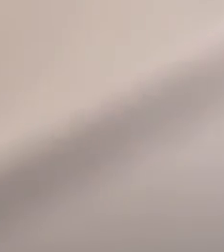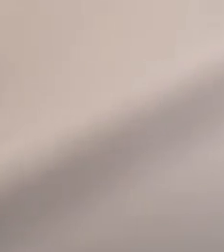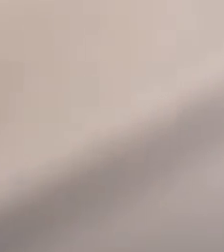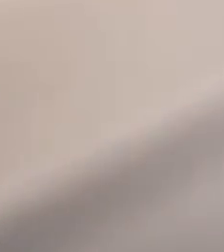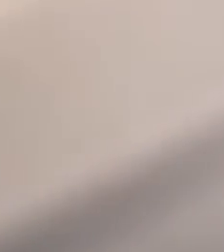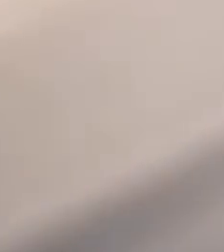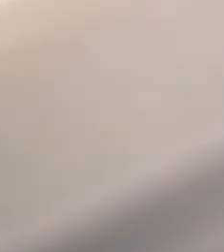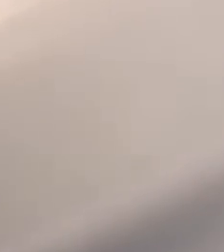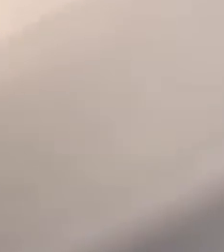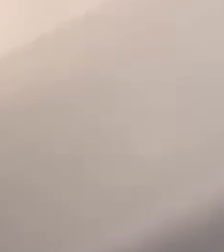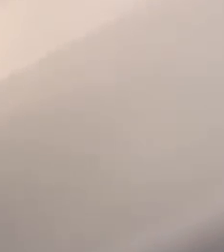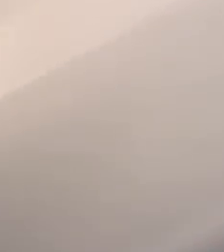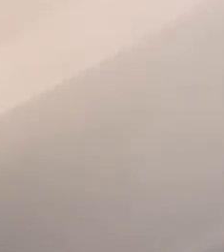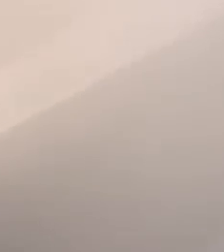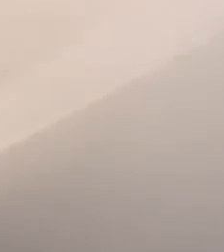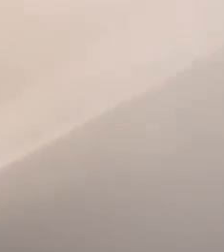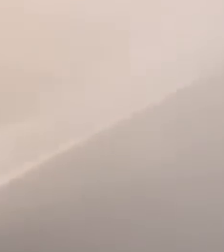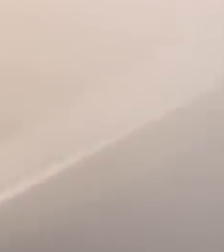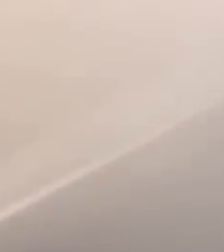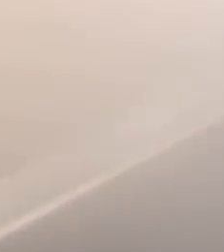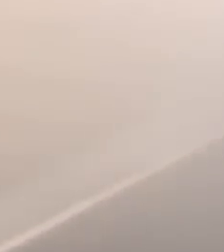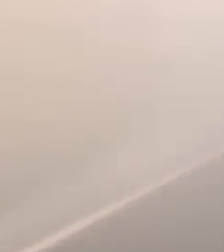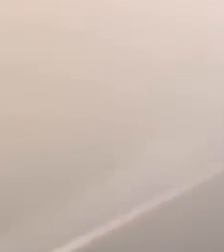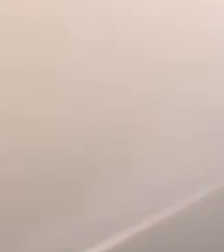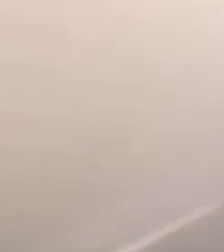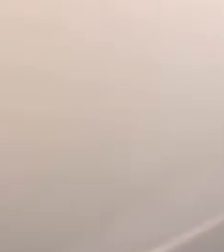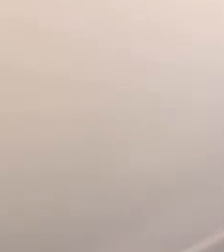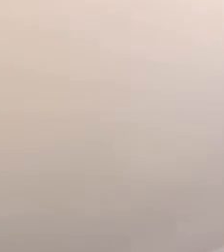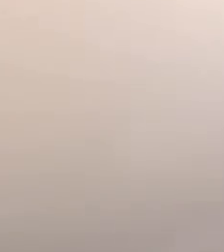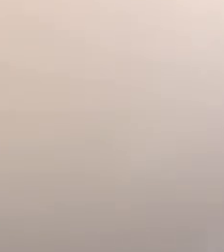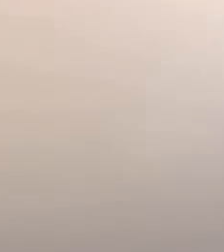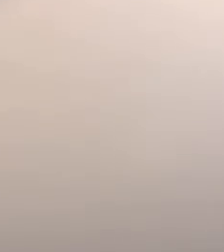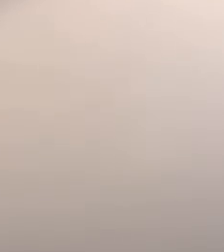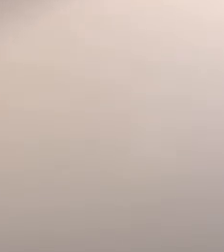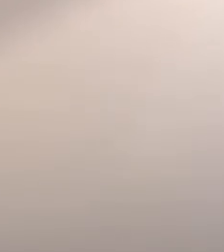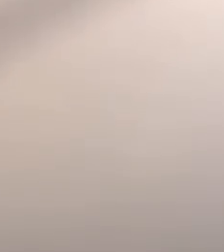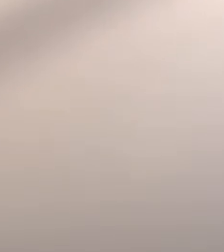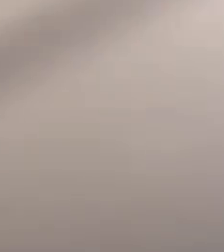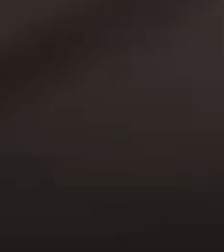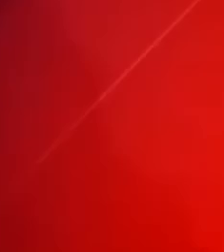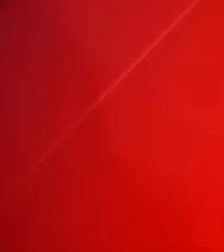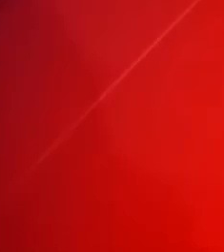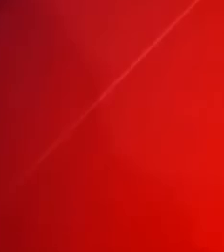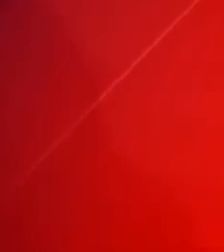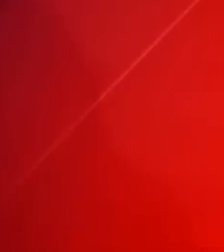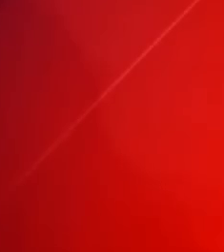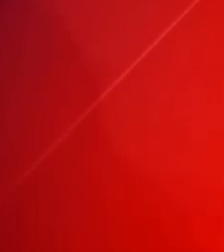TV at sa www.gmanews.tv.